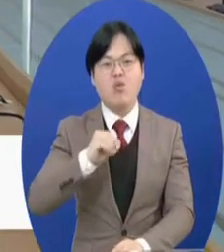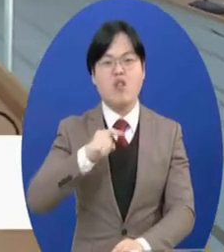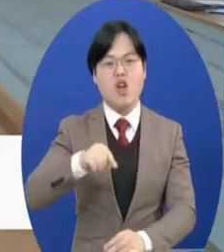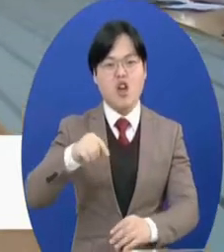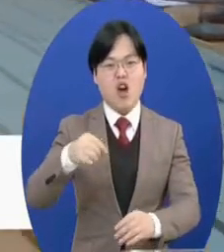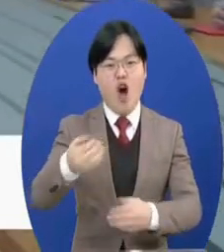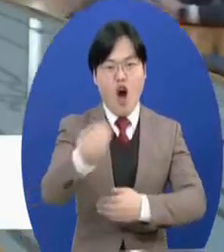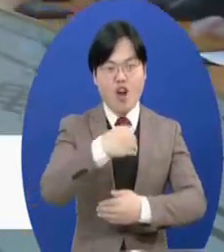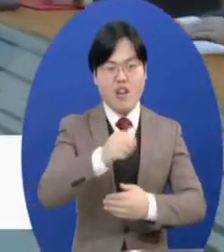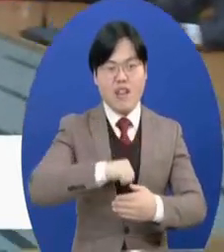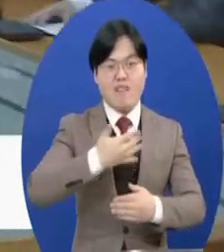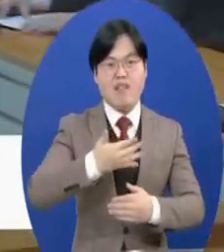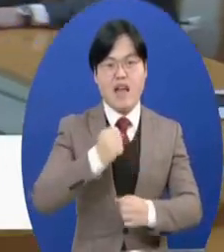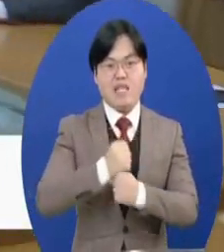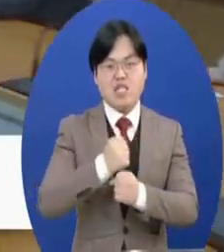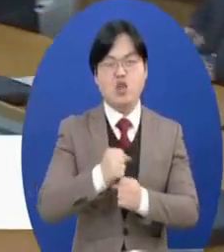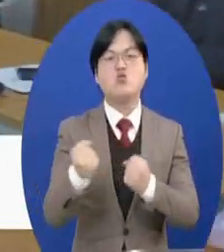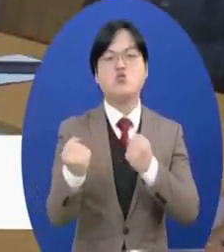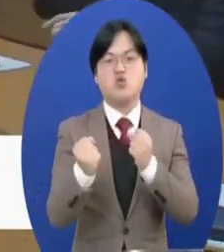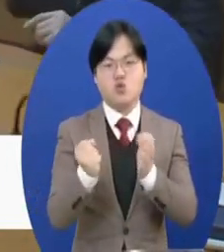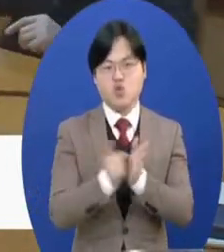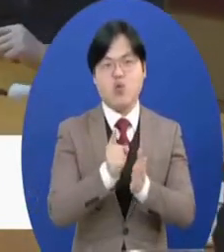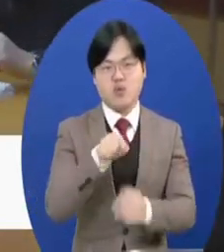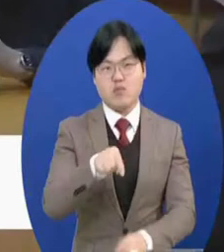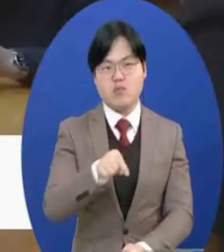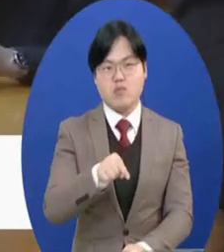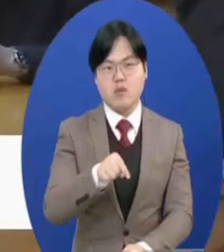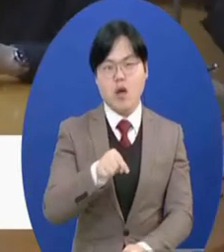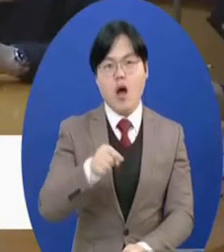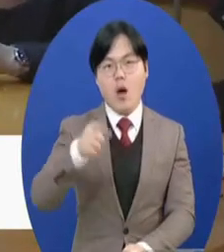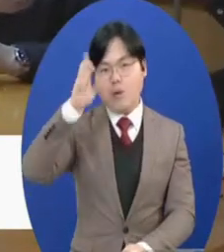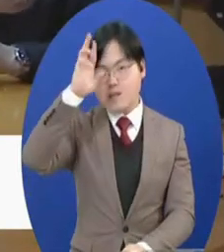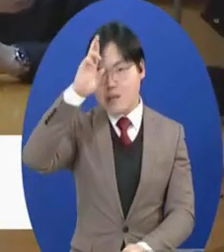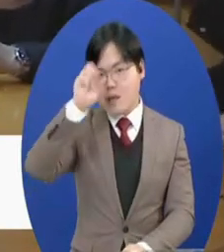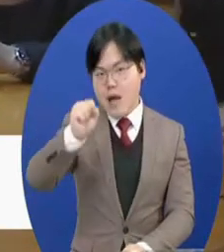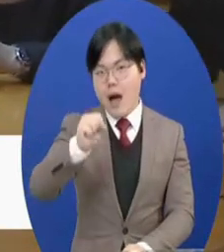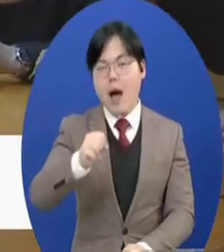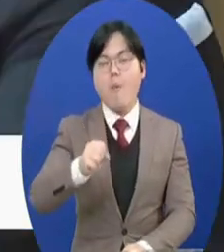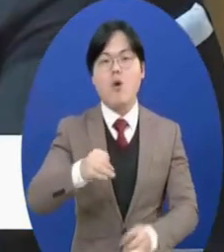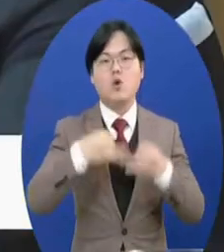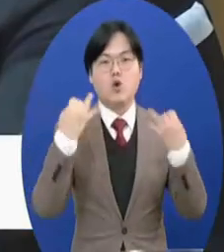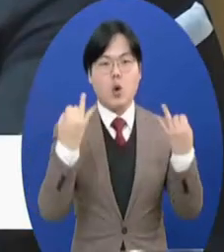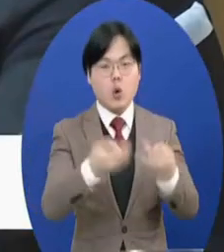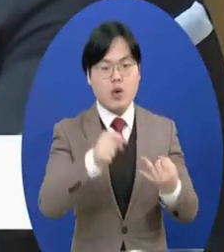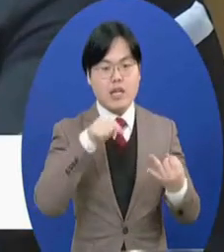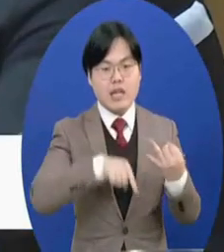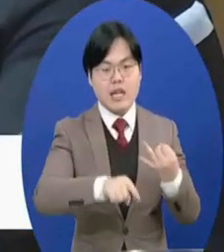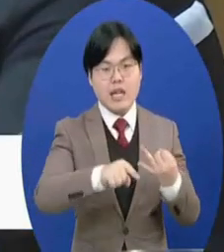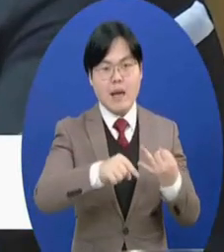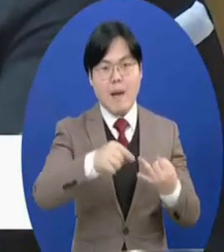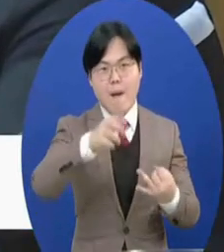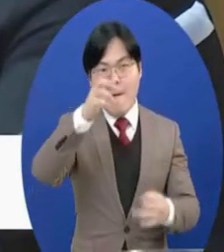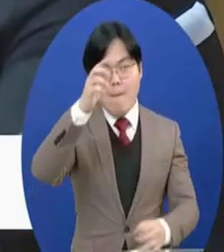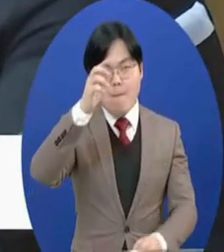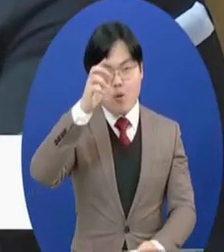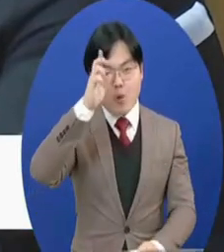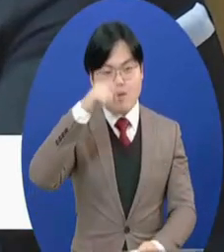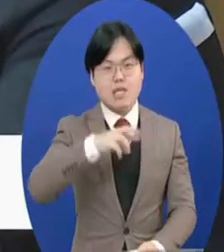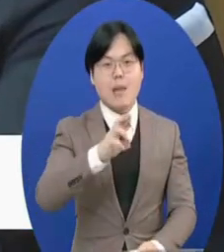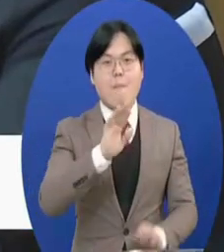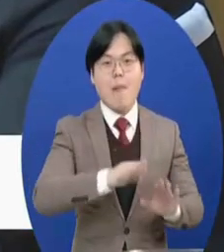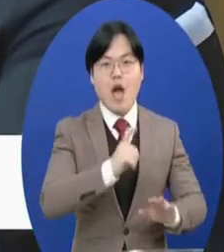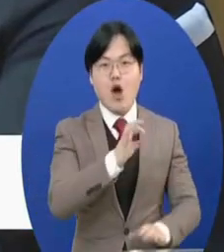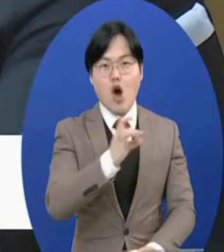чухал гэдгийг онцолж байна гэсэн юм. Боловсрол шинжилгээ ухааны яам, Улсын их хурлын боловсрол соёлын шинжилгээ ухаан спортын байнгын хороотой хамтран орон